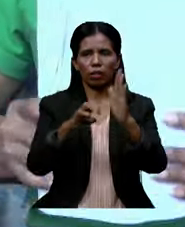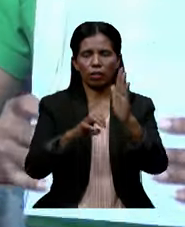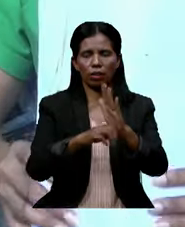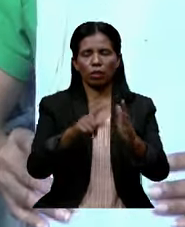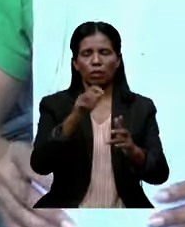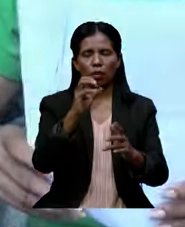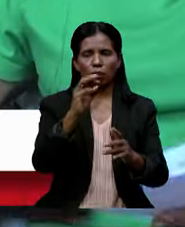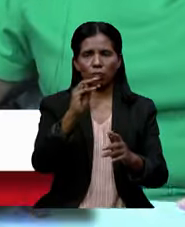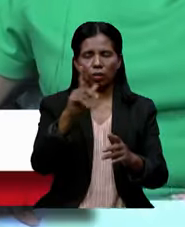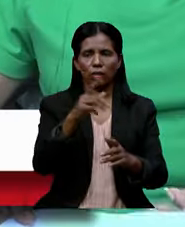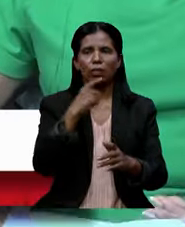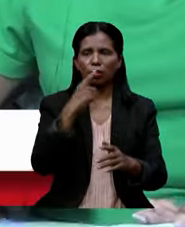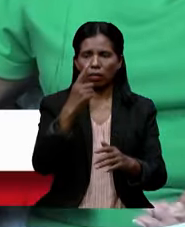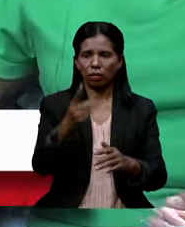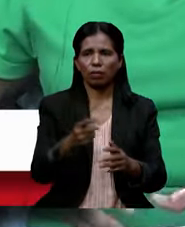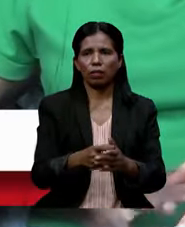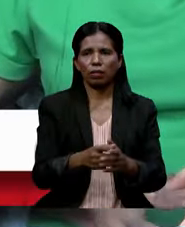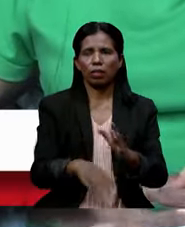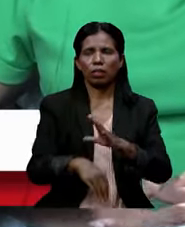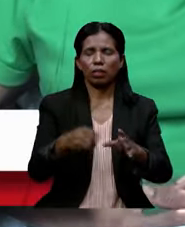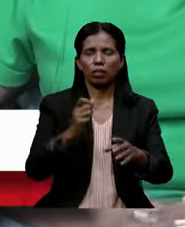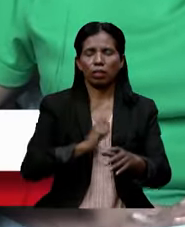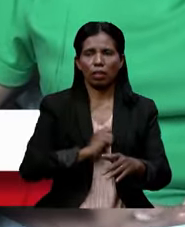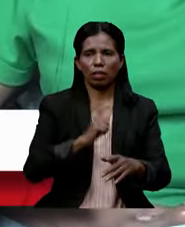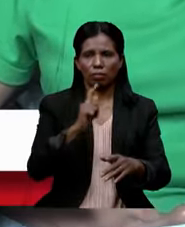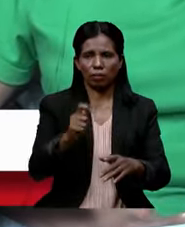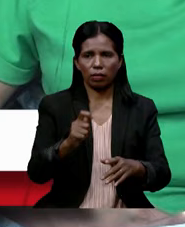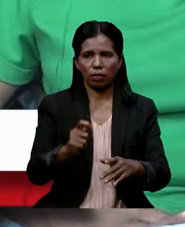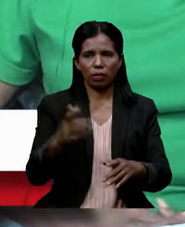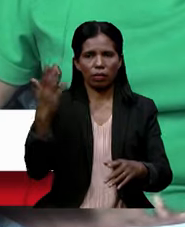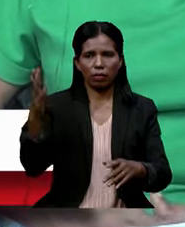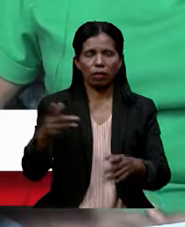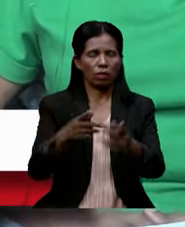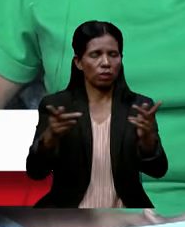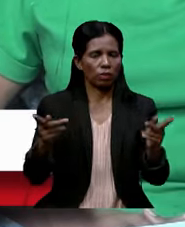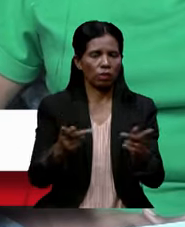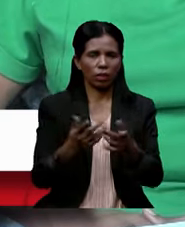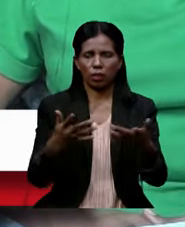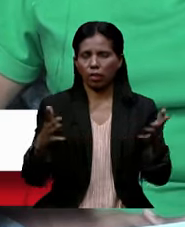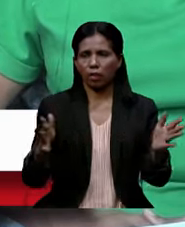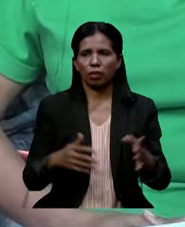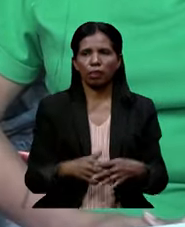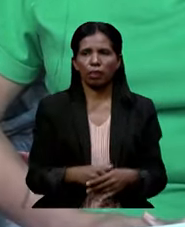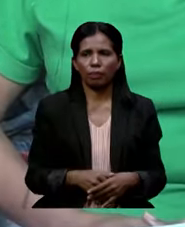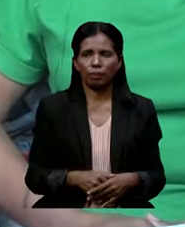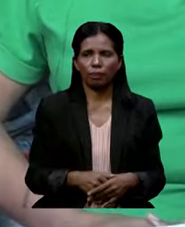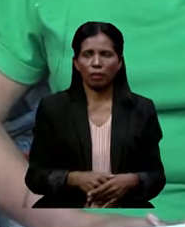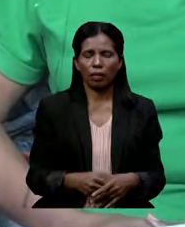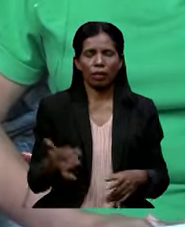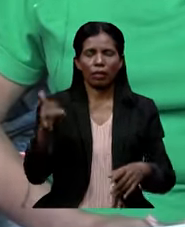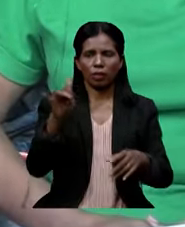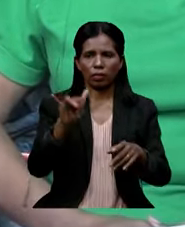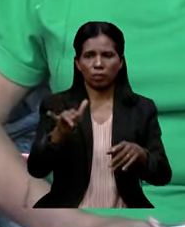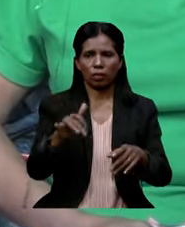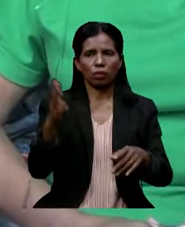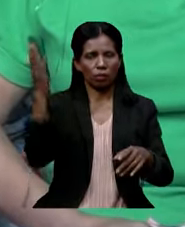me urbanu hate te ka fen ha sai sirai mutim badet mos iha mandeu kondisaun lai kwaje sirana be mak